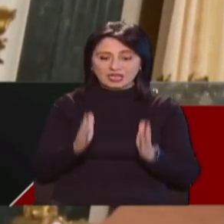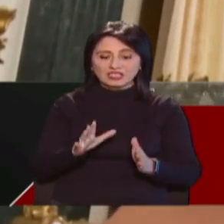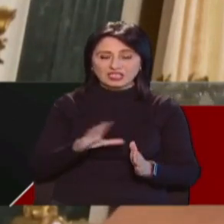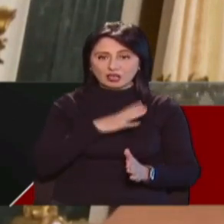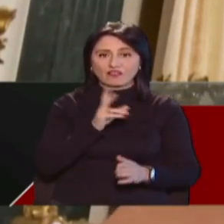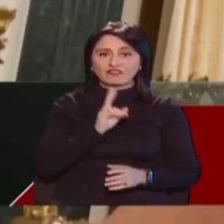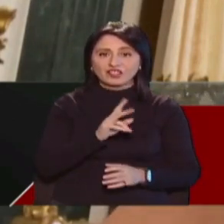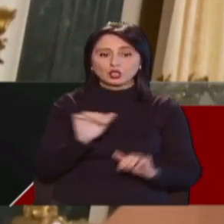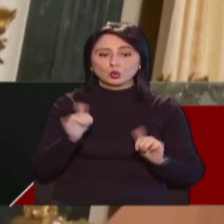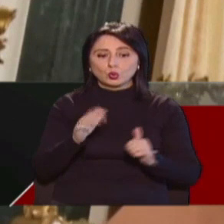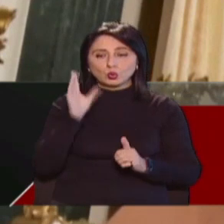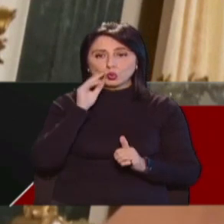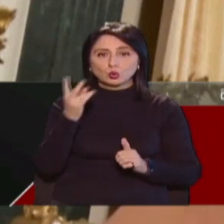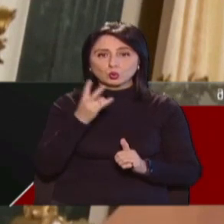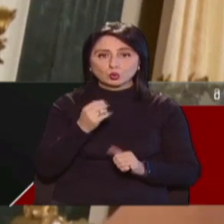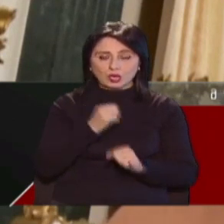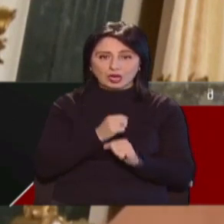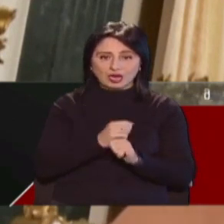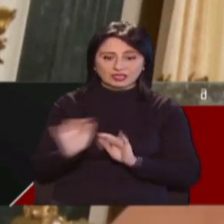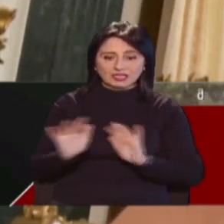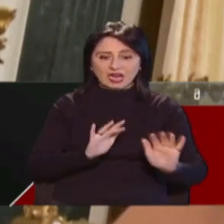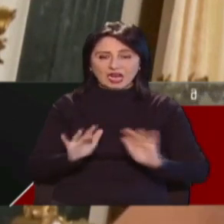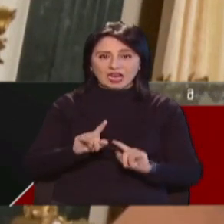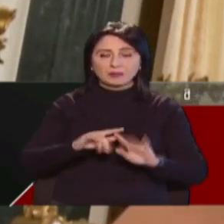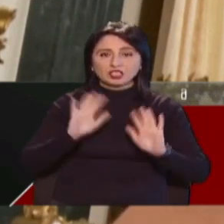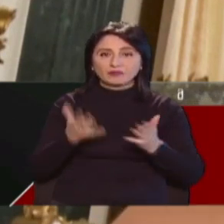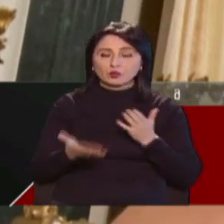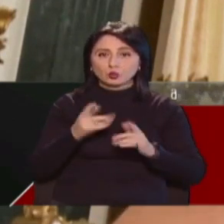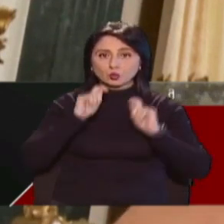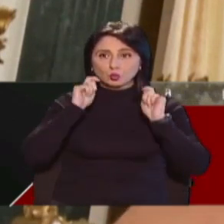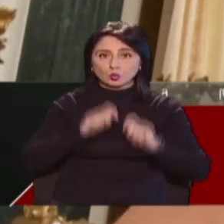იყოს ვინ, როგორ და როდის უნდა მოახდინოს რეაგირება იმ შემთხვევაში, თუ